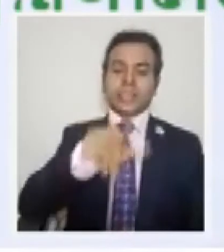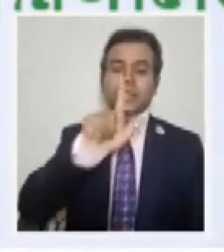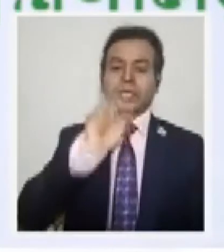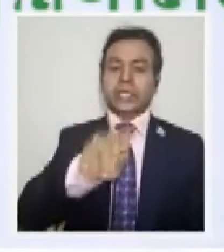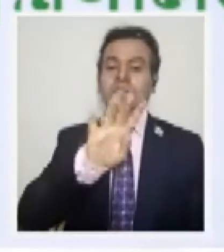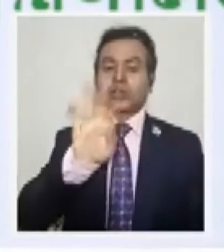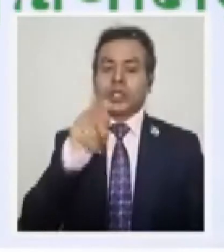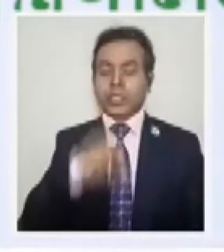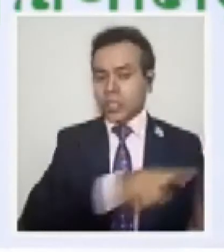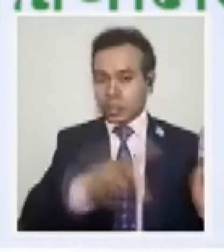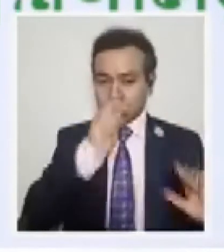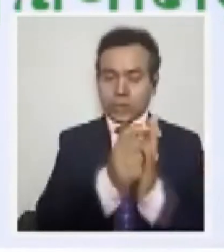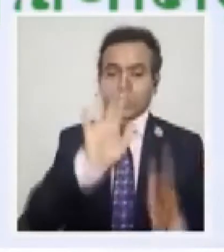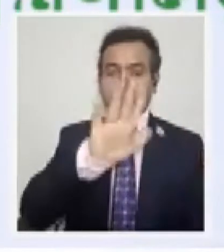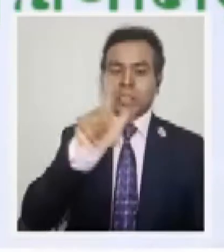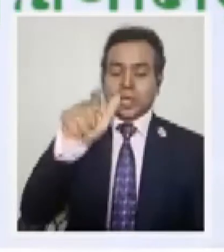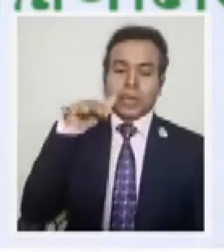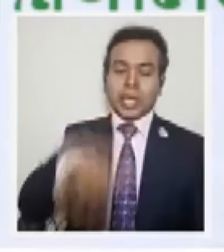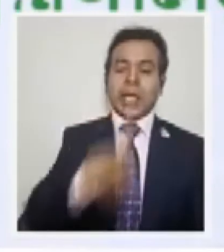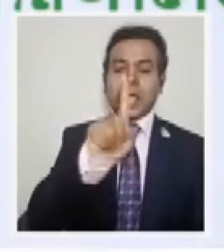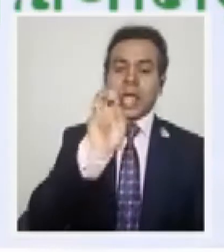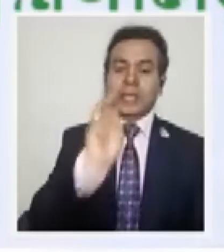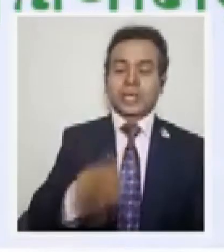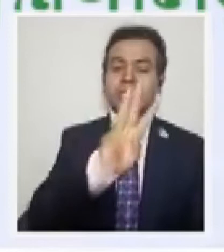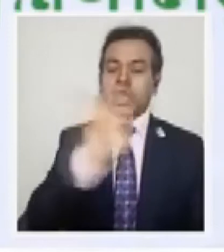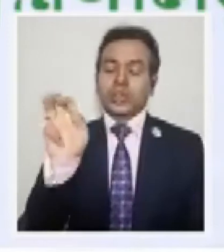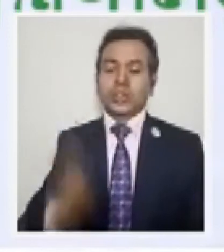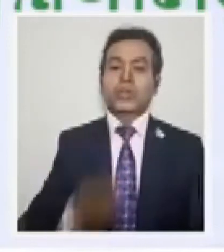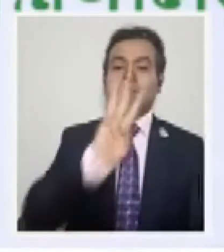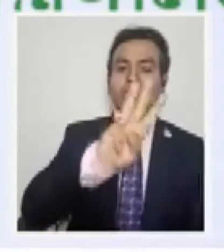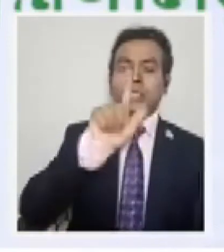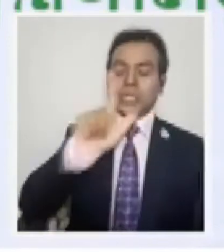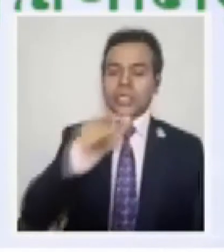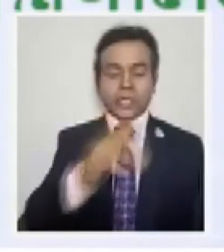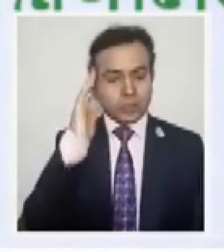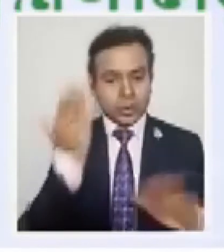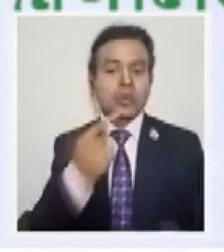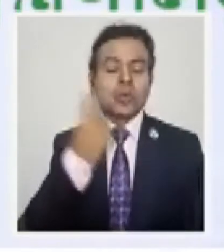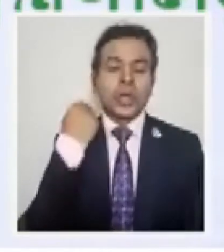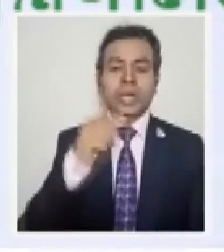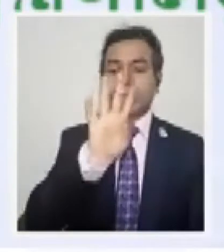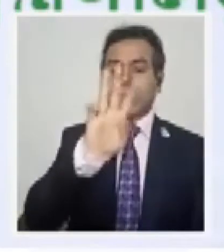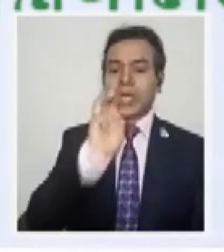বিশ্ব পরিস্থিতি, ২৪ ঘন্টায় শনাক্ত ১,০৭,৭৪০ জন, এ পর্যন্ত